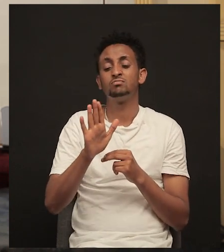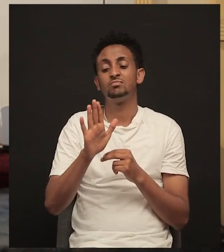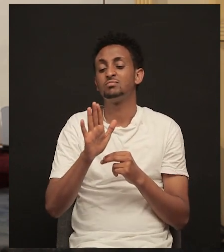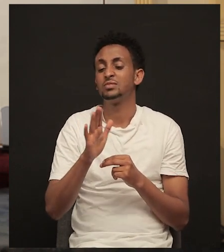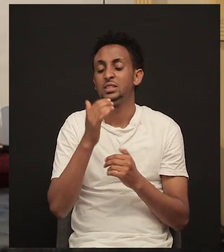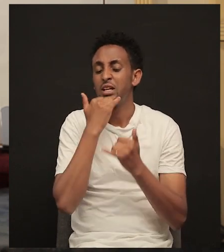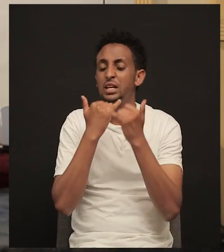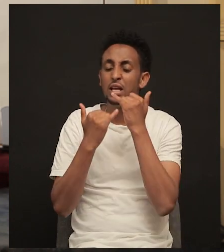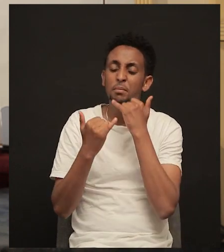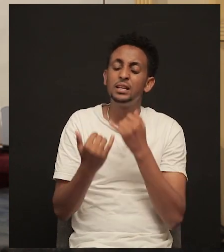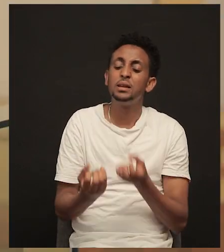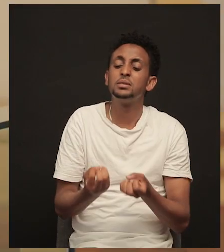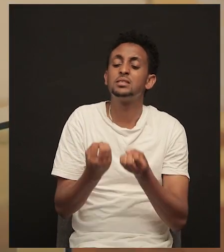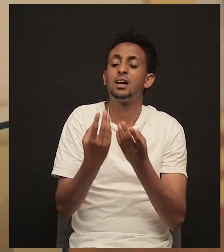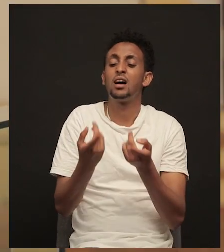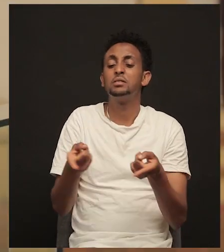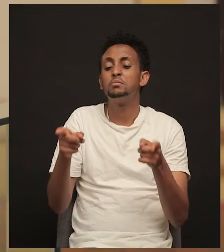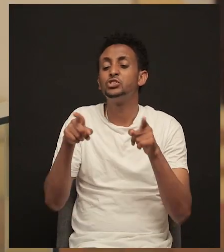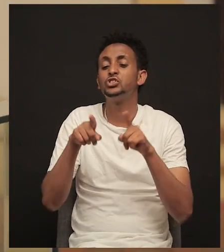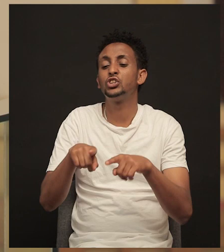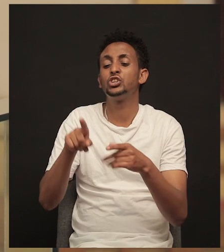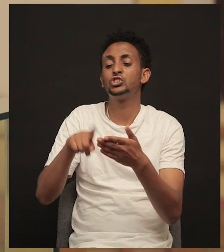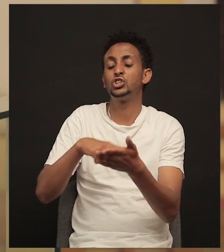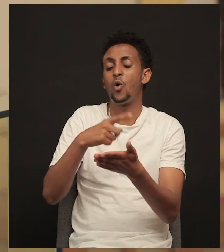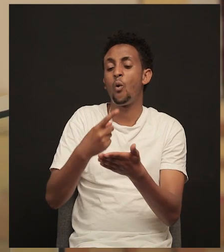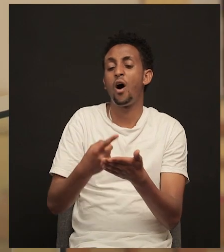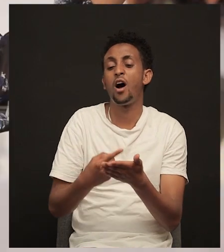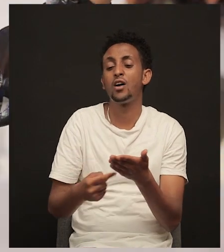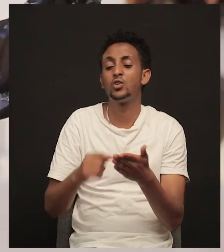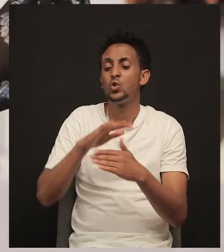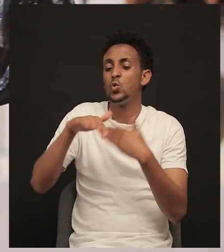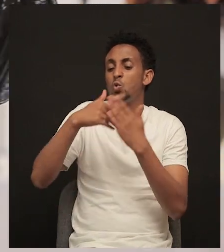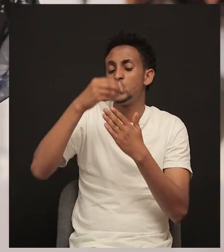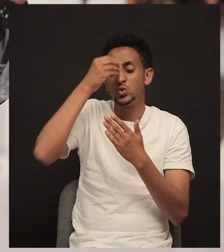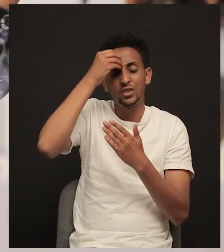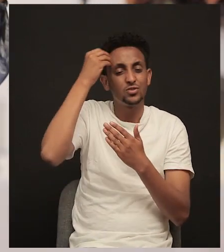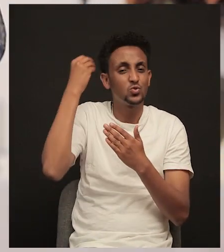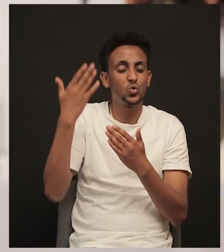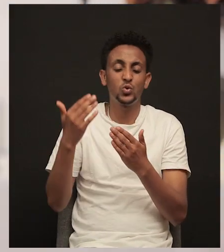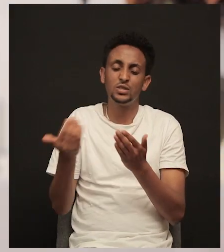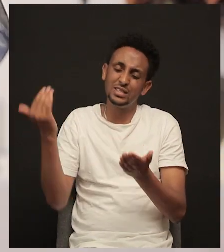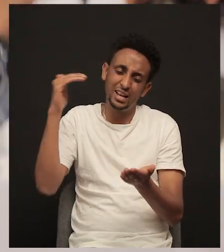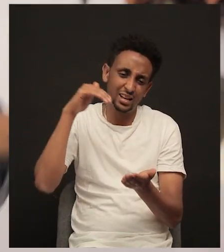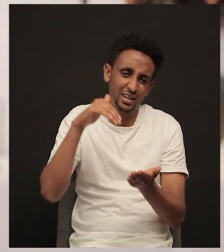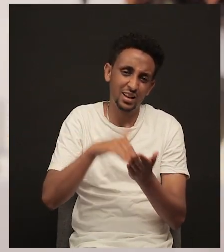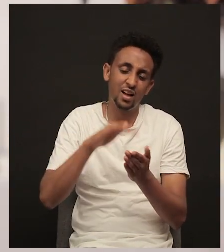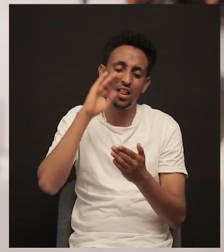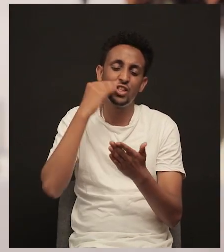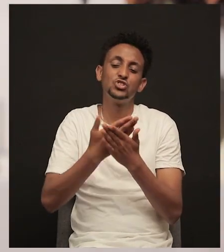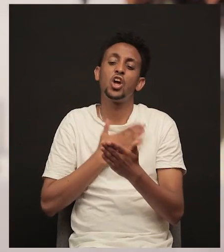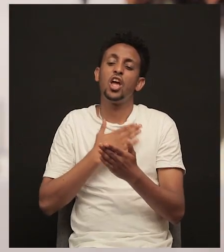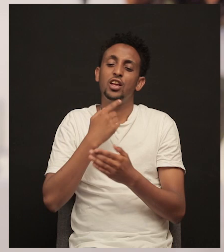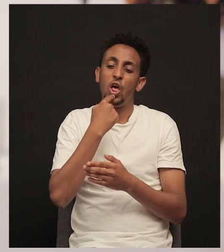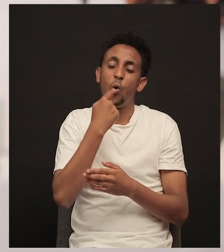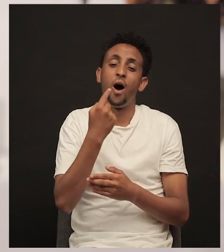አባትነቱን የበደል ብዛት መች ይሽረዋል ሁሉን ረስቶ ደግሞ እንደገና